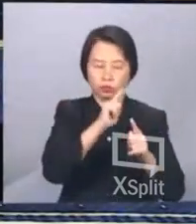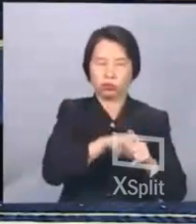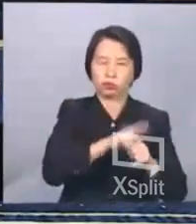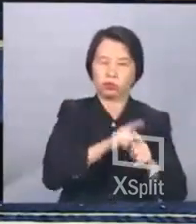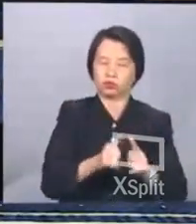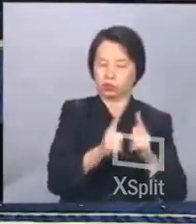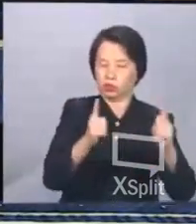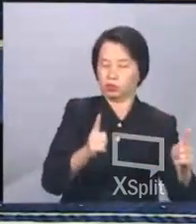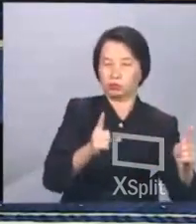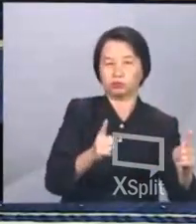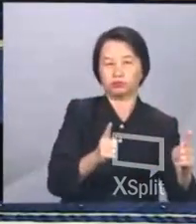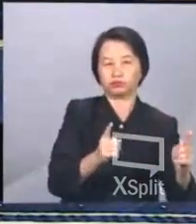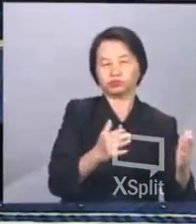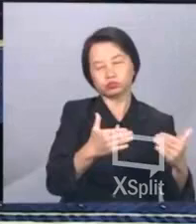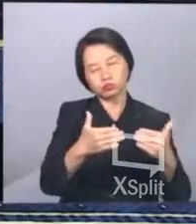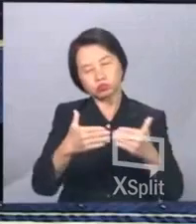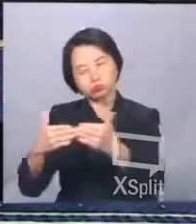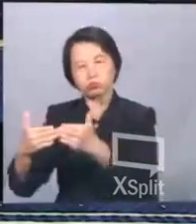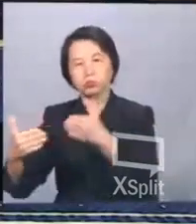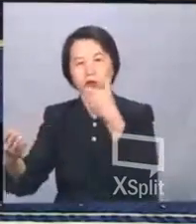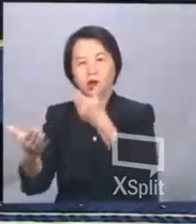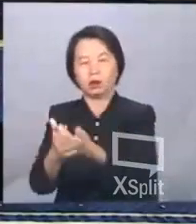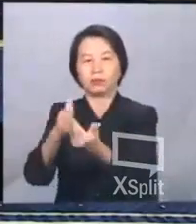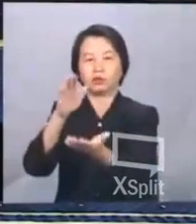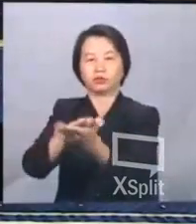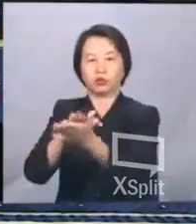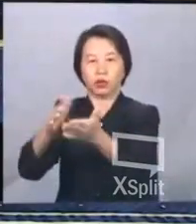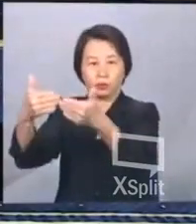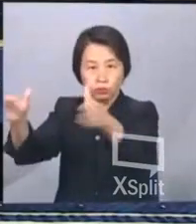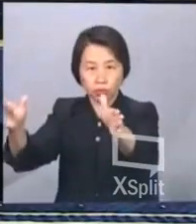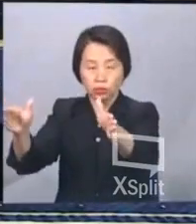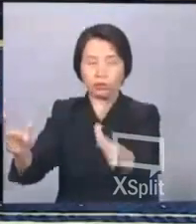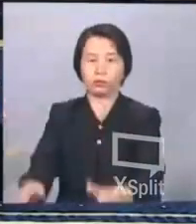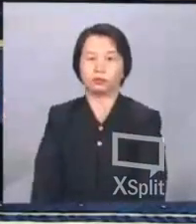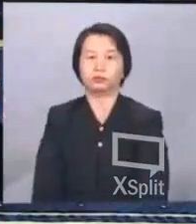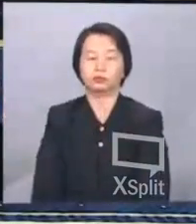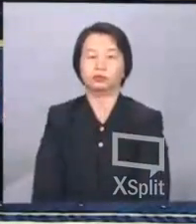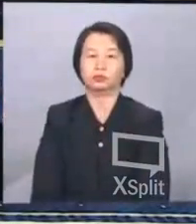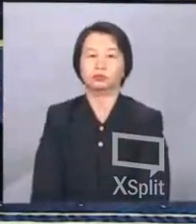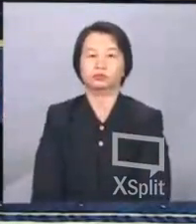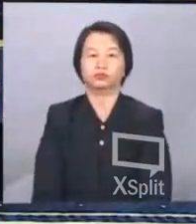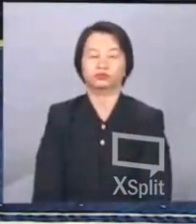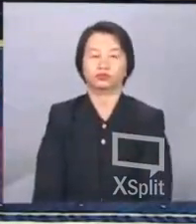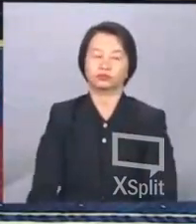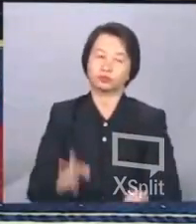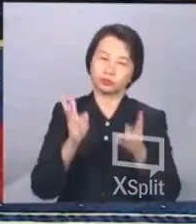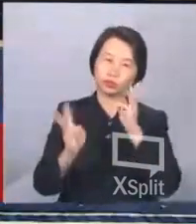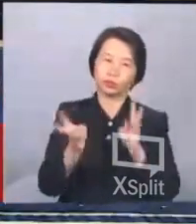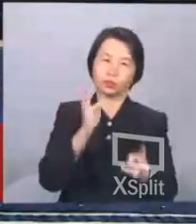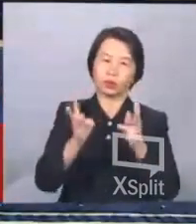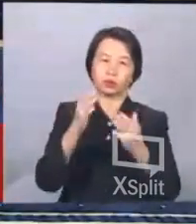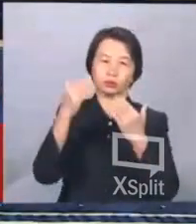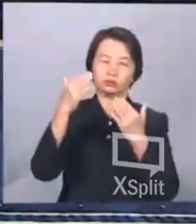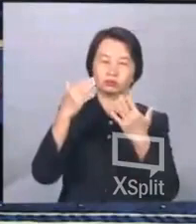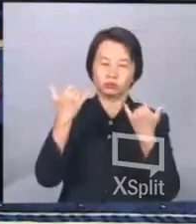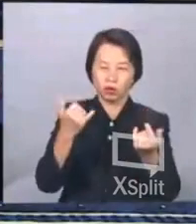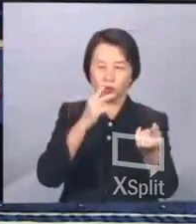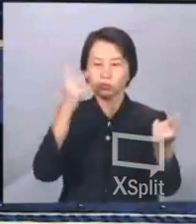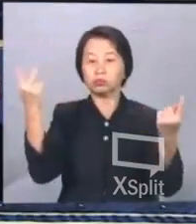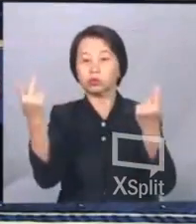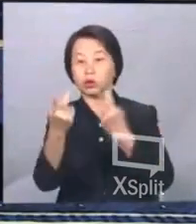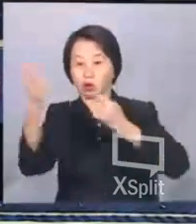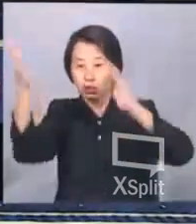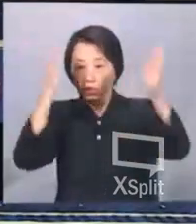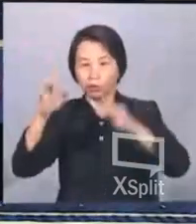yang seterusnya sehingga lah sekolah dibuka walaupun keadaan di negara kita Insyaallah